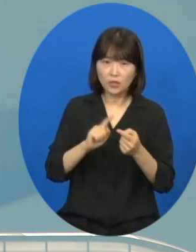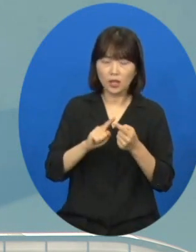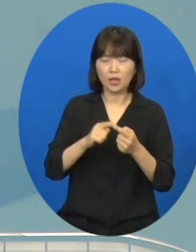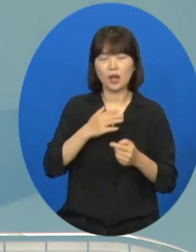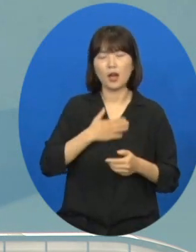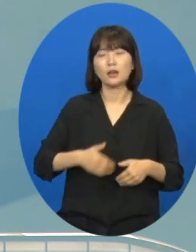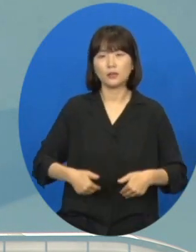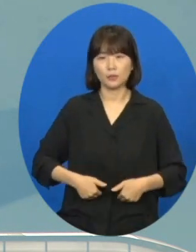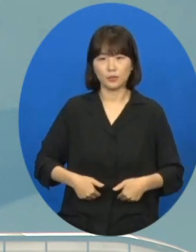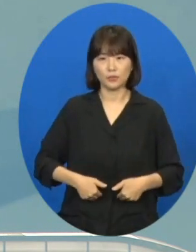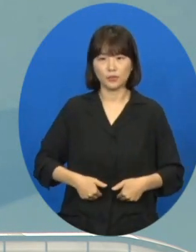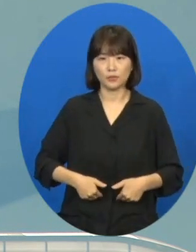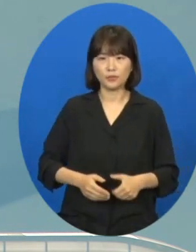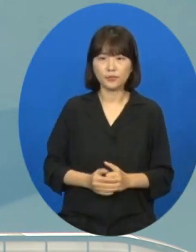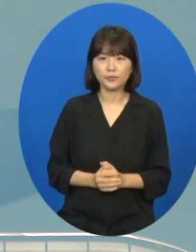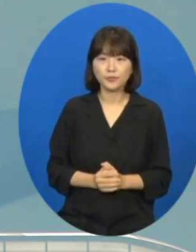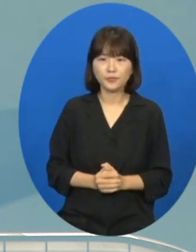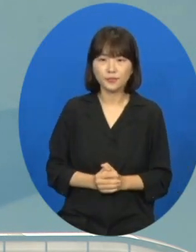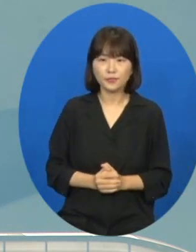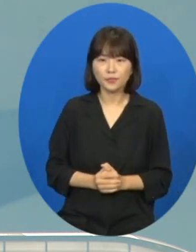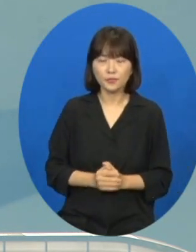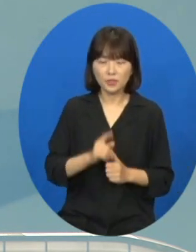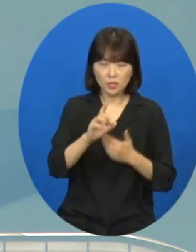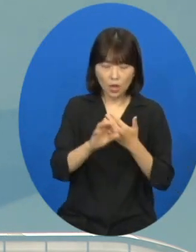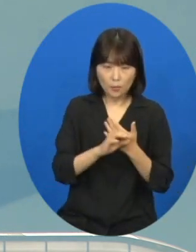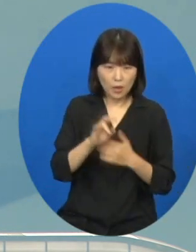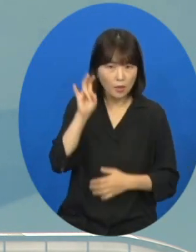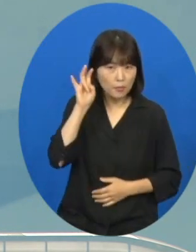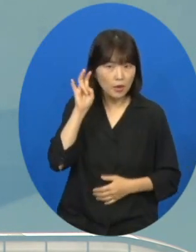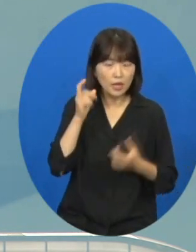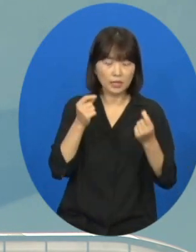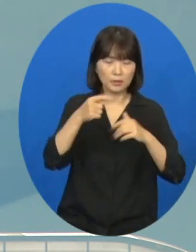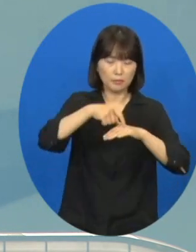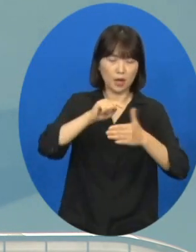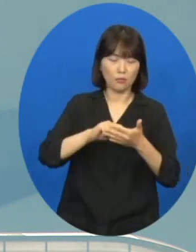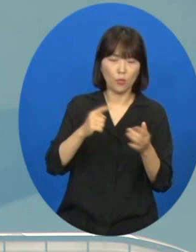돼요. 그러면 마리아와 같은 심정이 돼요.